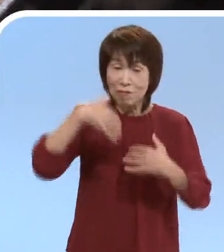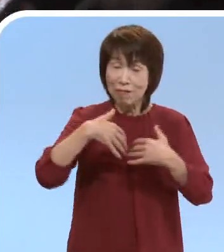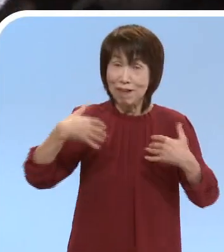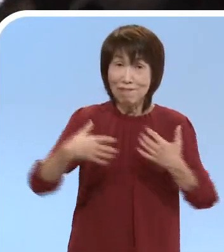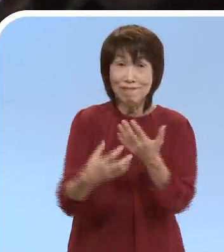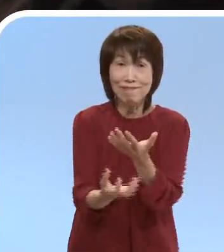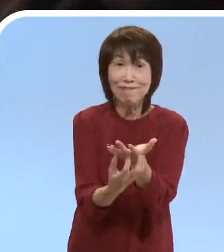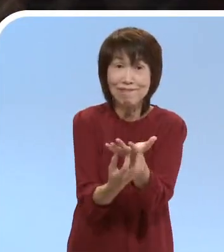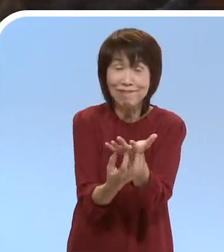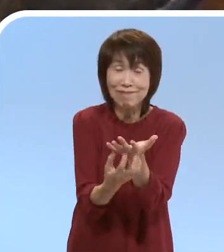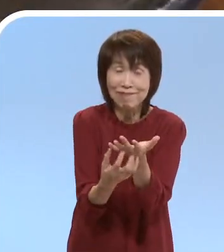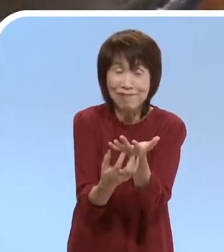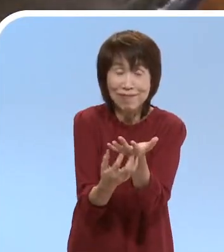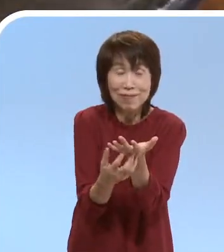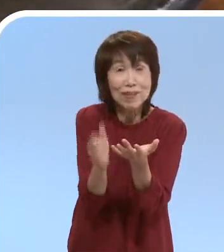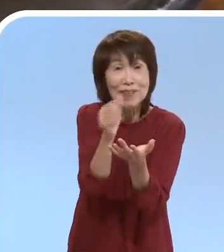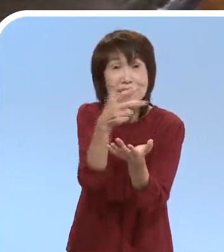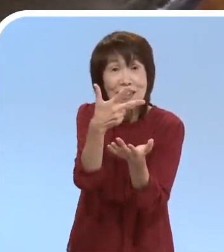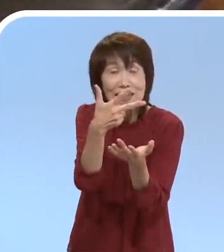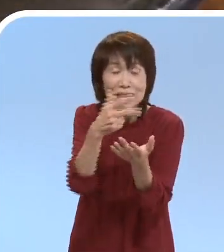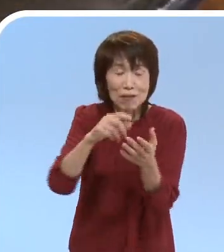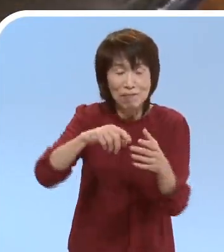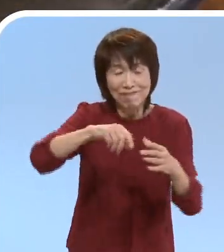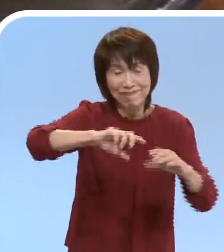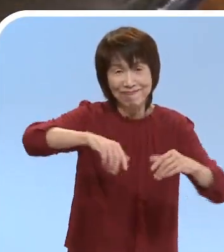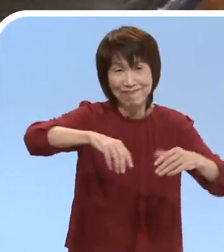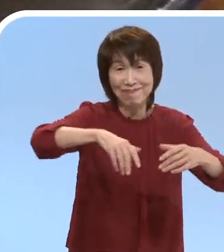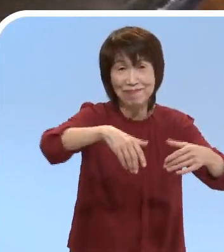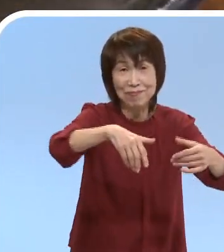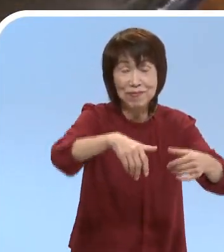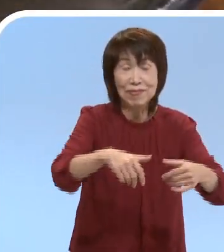っただし巻きです。